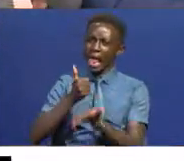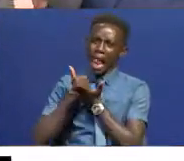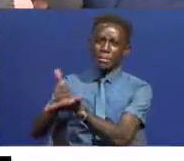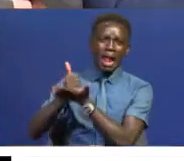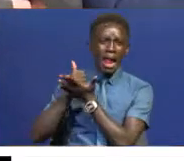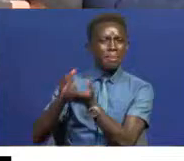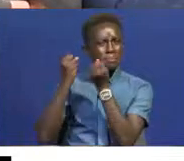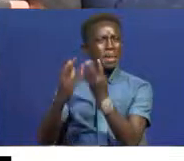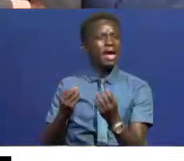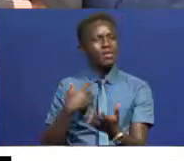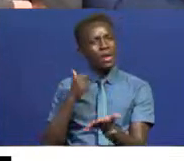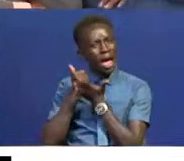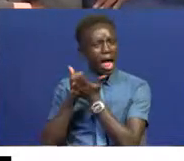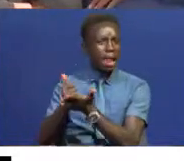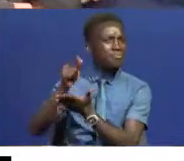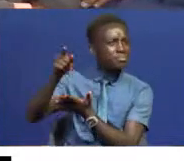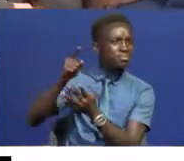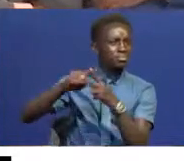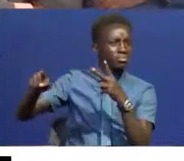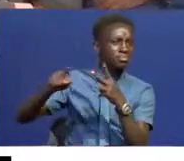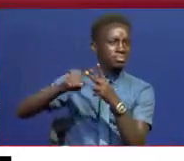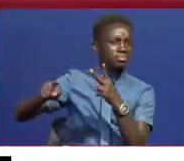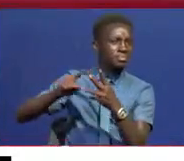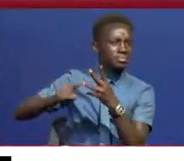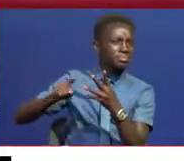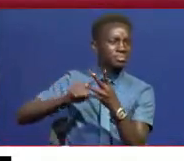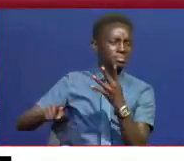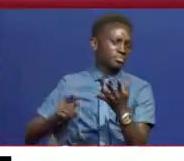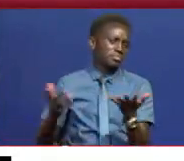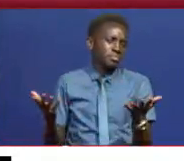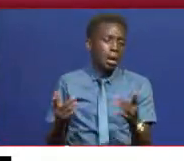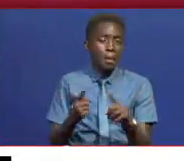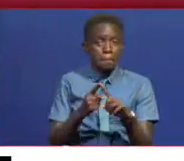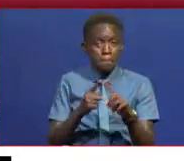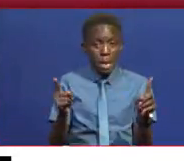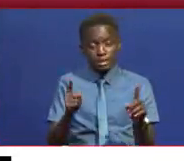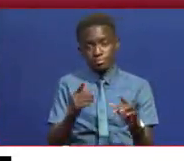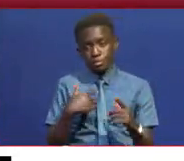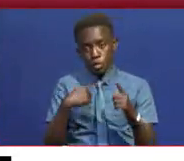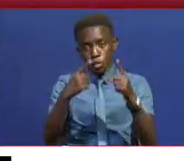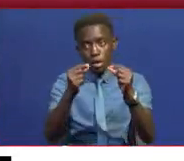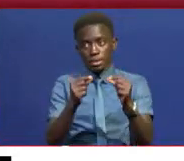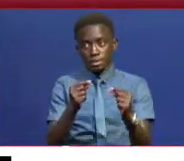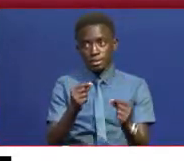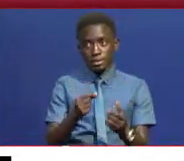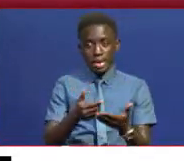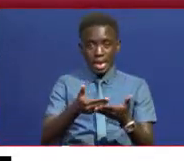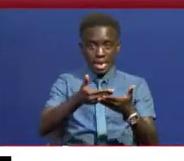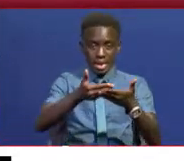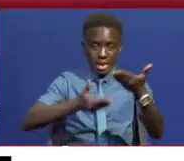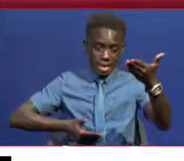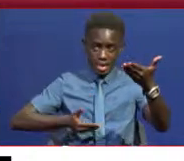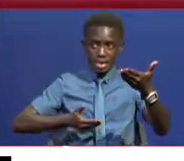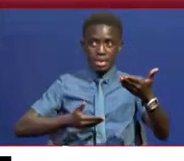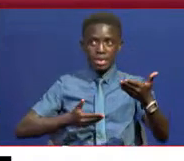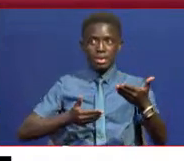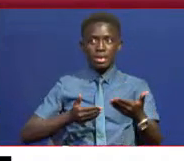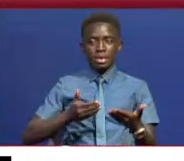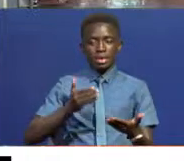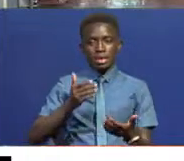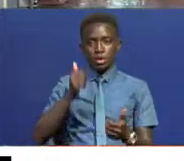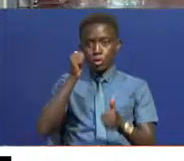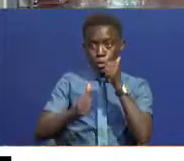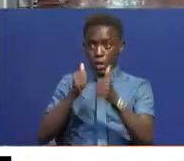Tumesaidia fulani, tumesaidia fulani, tumesaidia fulani. Rais hawa list hiyo nitakupatia ile nimepewa.